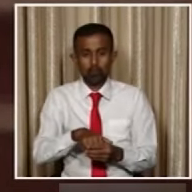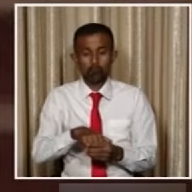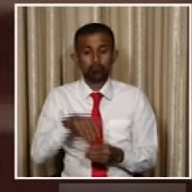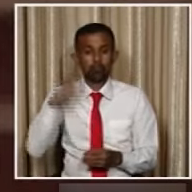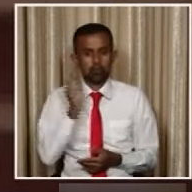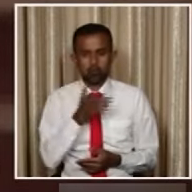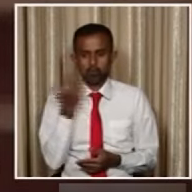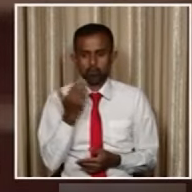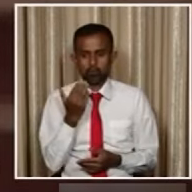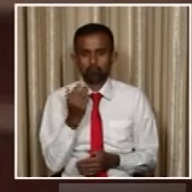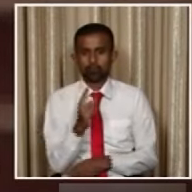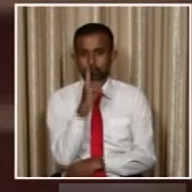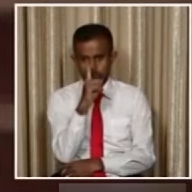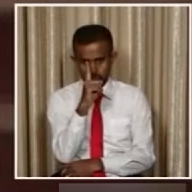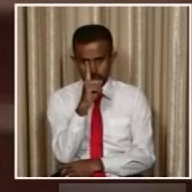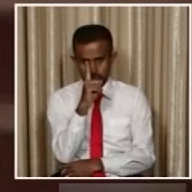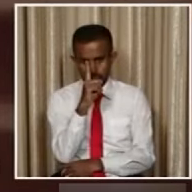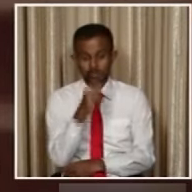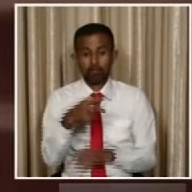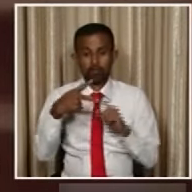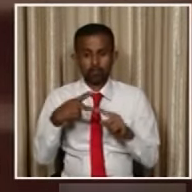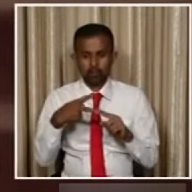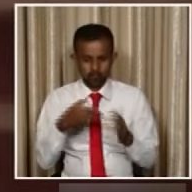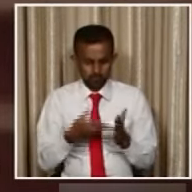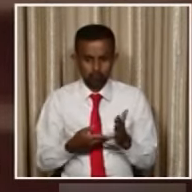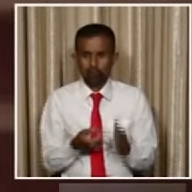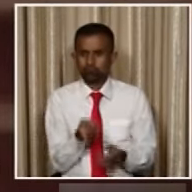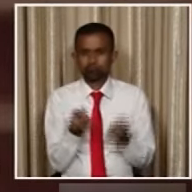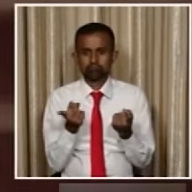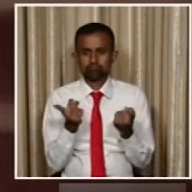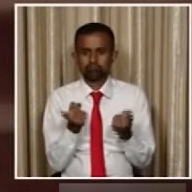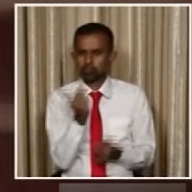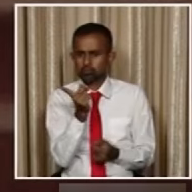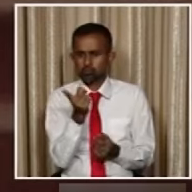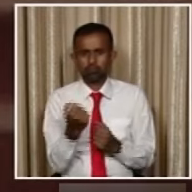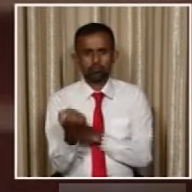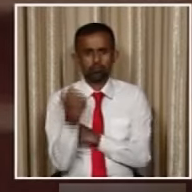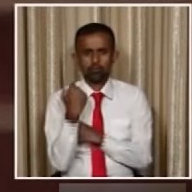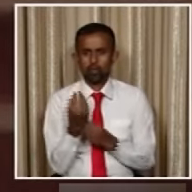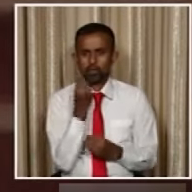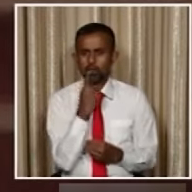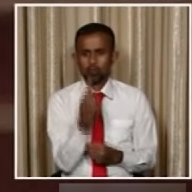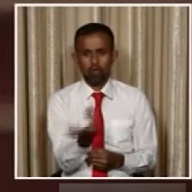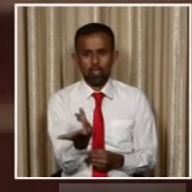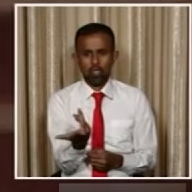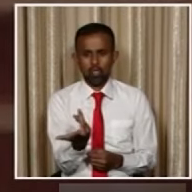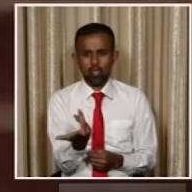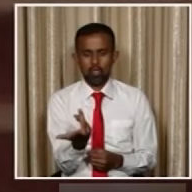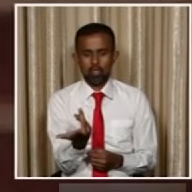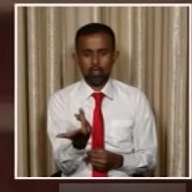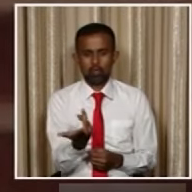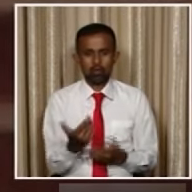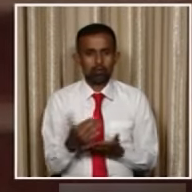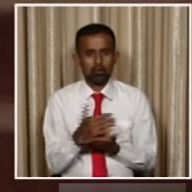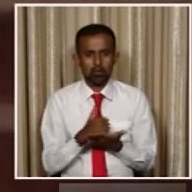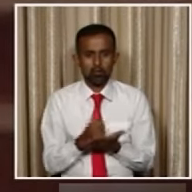ගැයීම වළක්වා ගැනීම. දෙවැනි එක මේ කොතනකවත් දඬුවන් කිරීමේ බලයක් කාටවත් දීලා නැහැ. මේකේ දීලා තියෙන්නේ ඒකේ